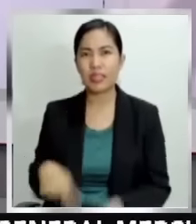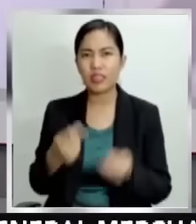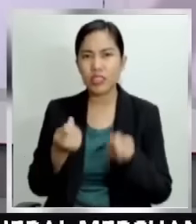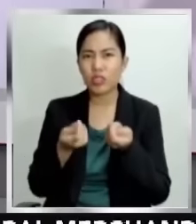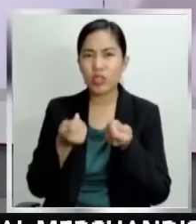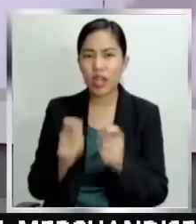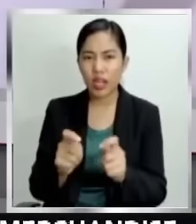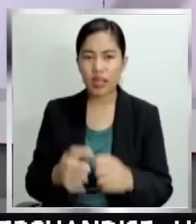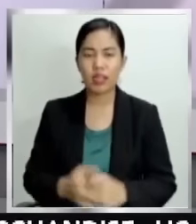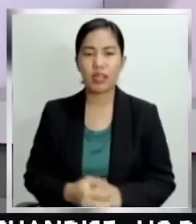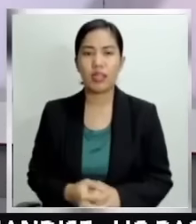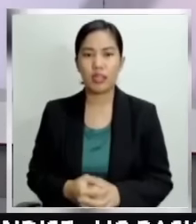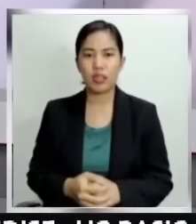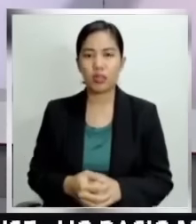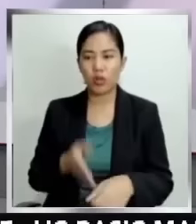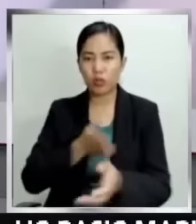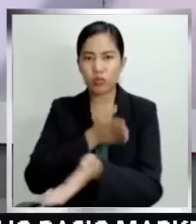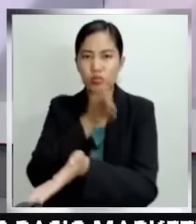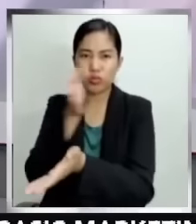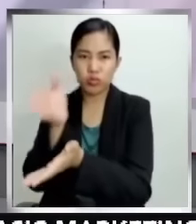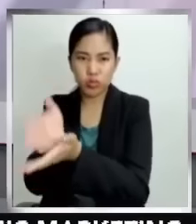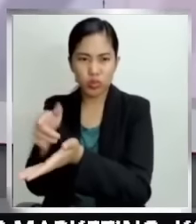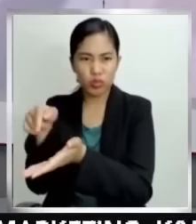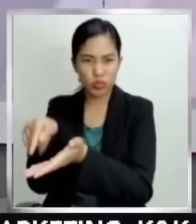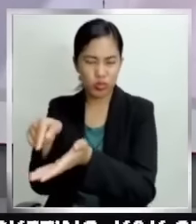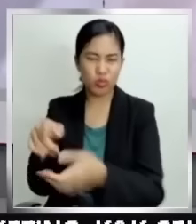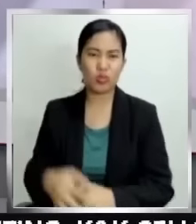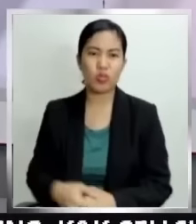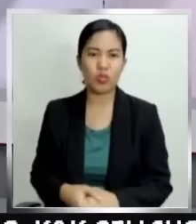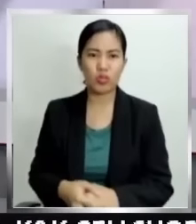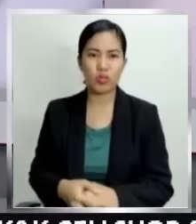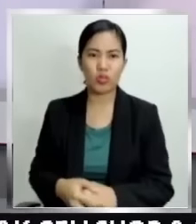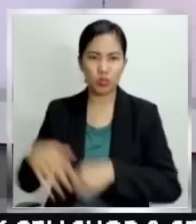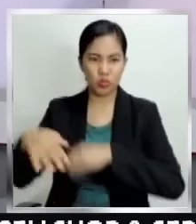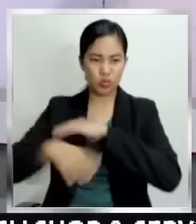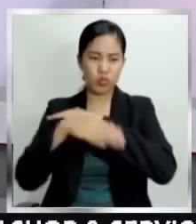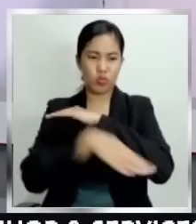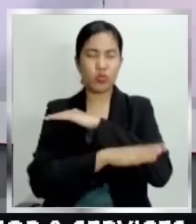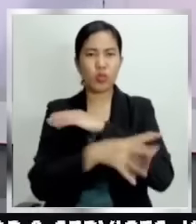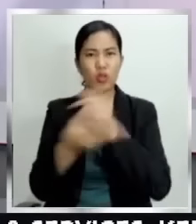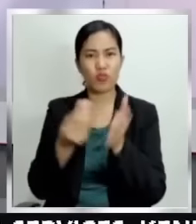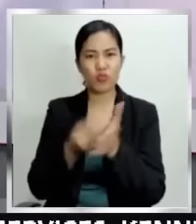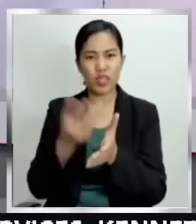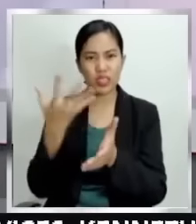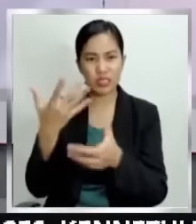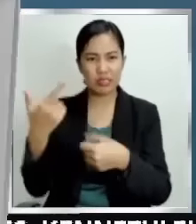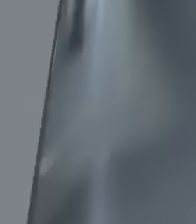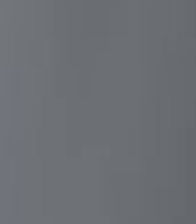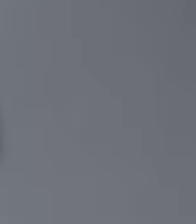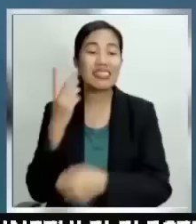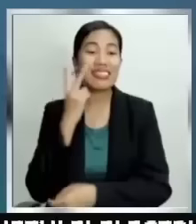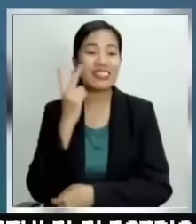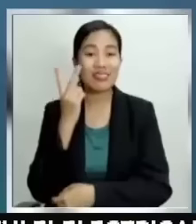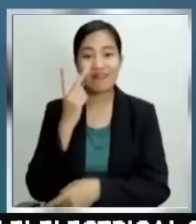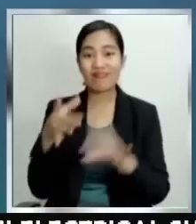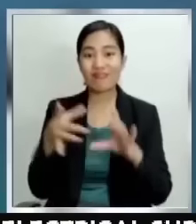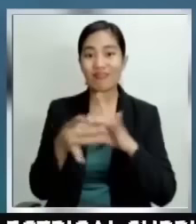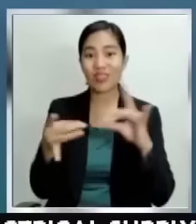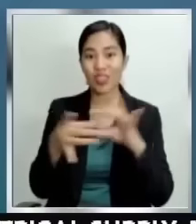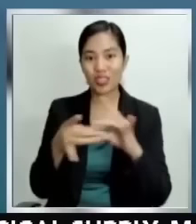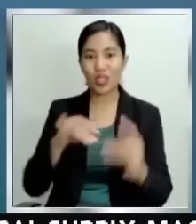malapit sa Recto Bank na pinaniniwala ang mayaman sa gas. Nakatutok si Joseph Moro.